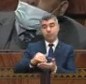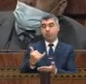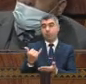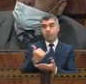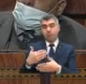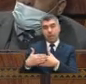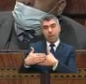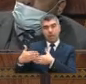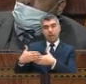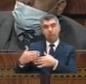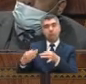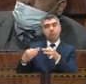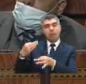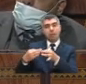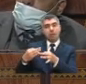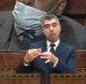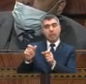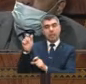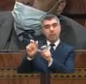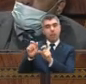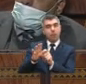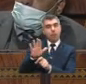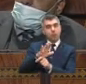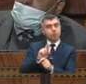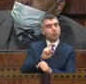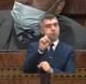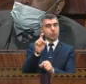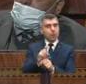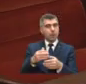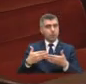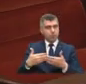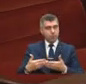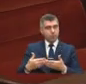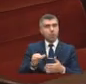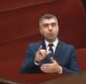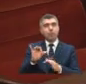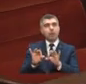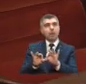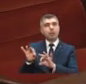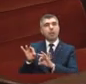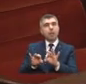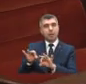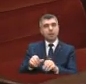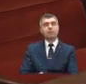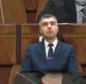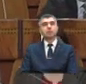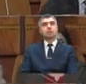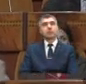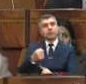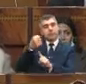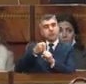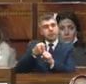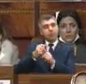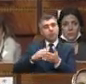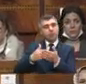القضاء من المواطنين والمواطنات، نسائلكم السيد الوزير عن الإجراءات التي ستقومون بها من أجل